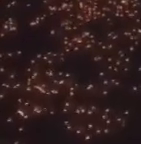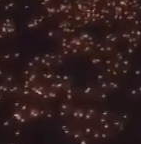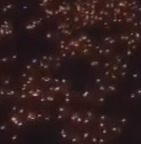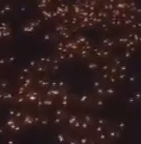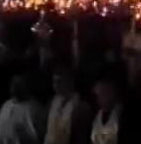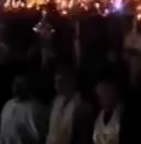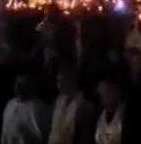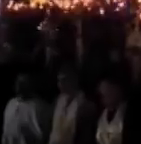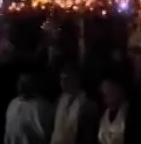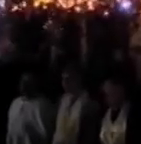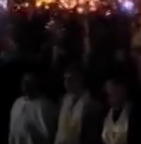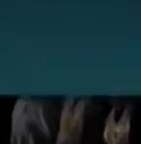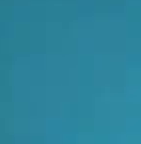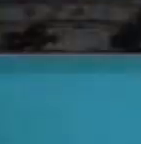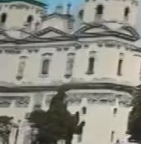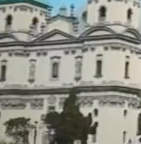Музика